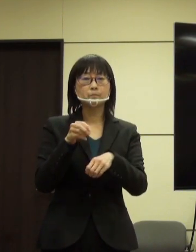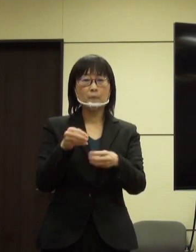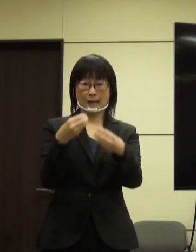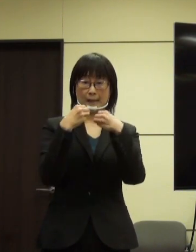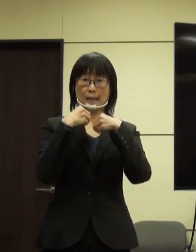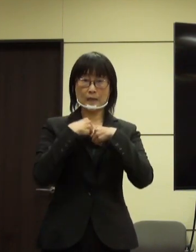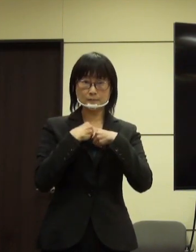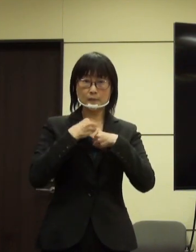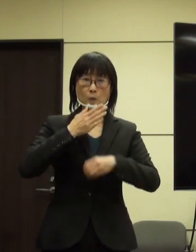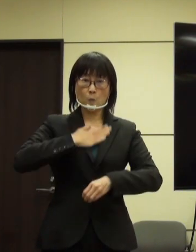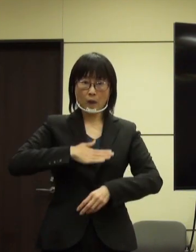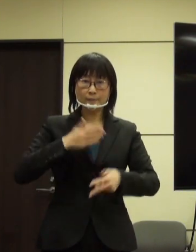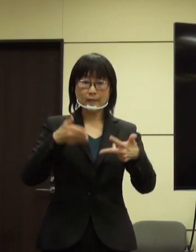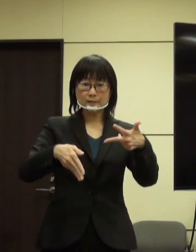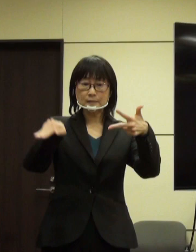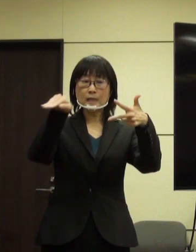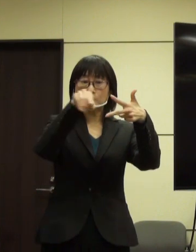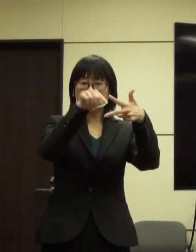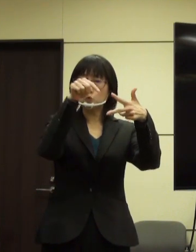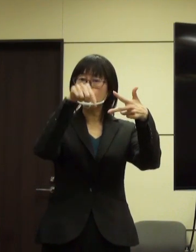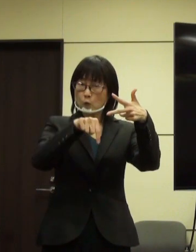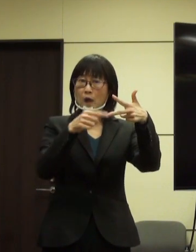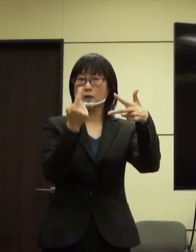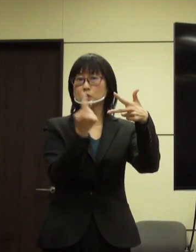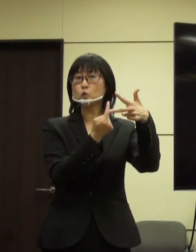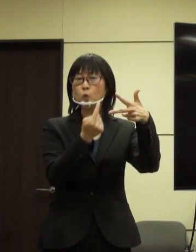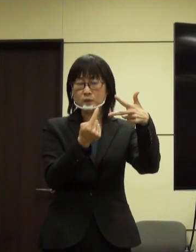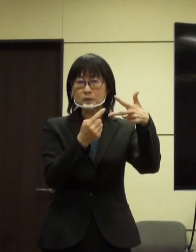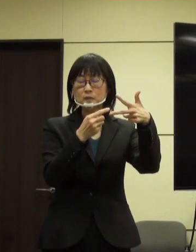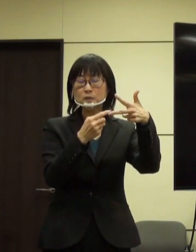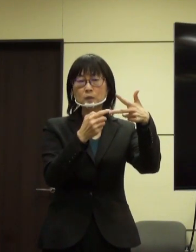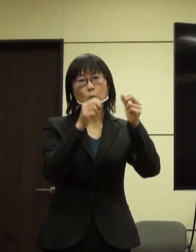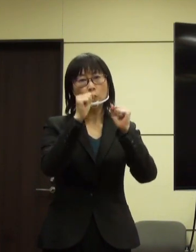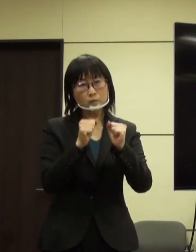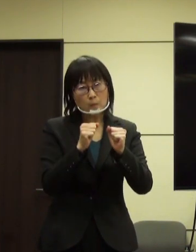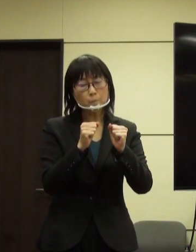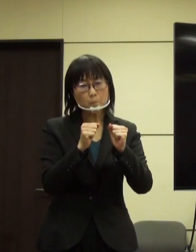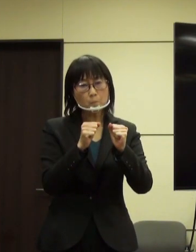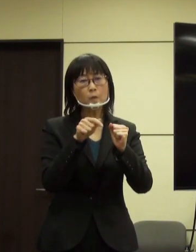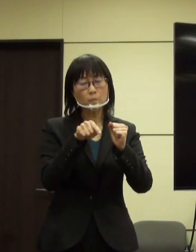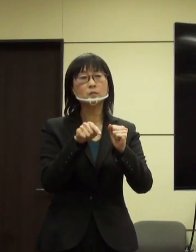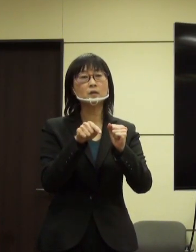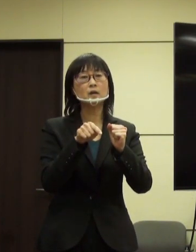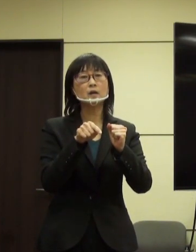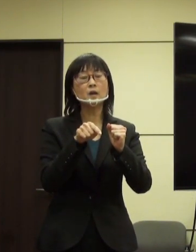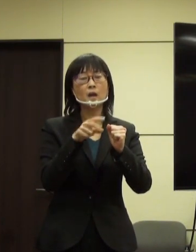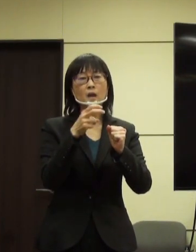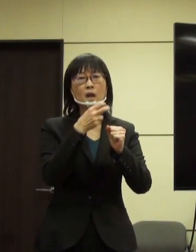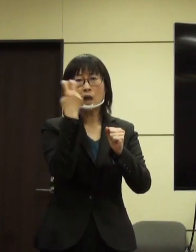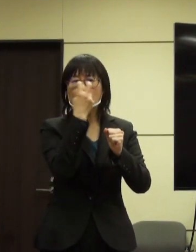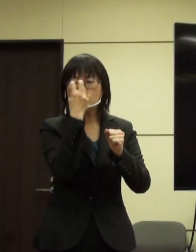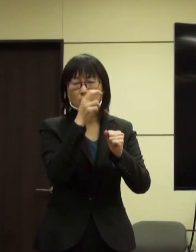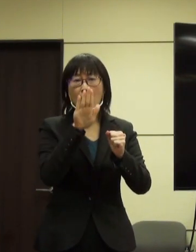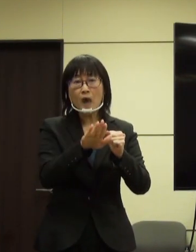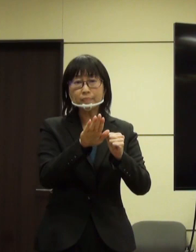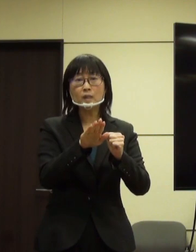がいらっしゃって雪を溶接するまぁちょっと呼び方 you were 泥ガメしまった陽性者で確認され大切ということでですから1人と2人という